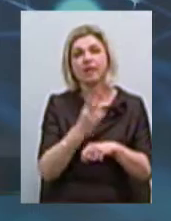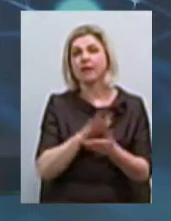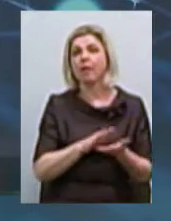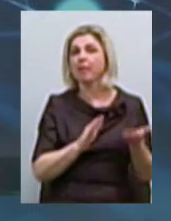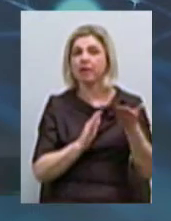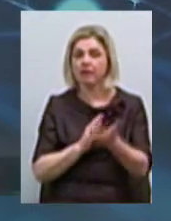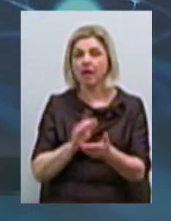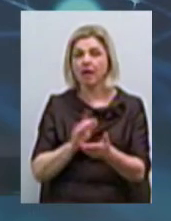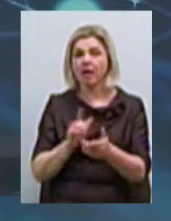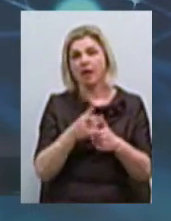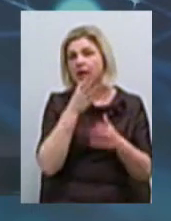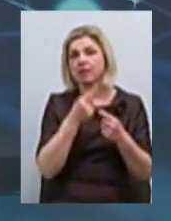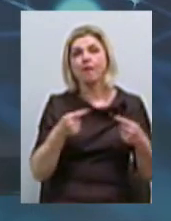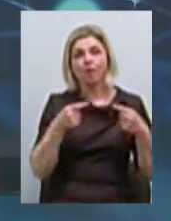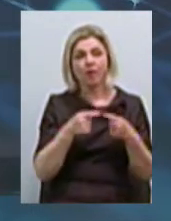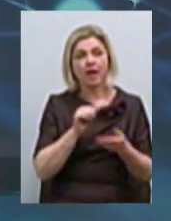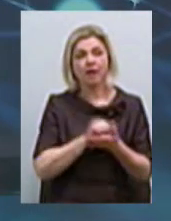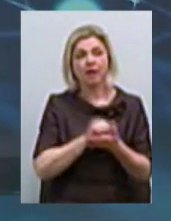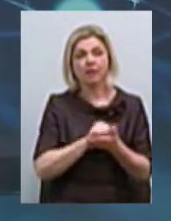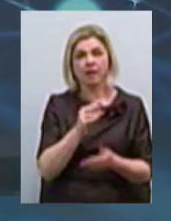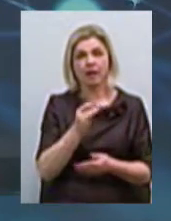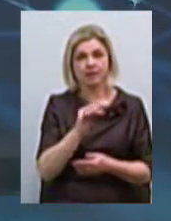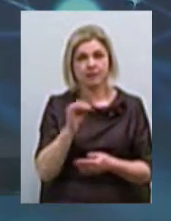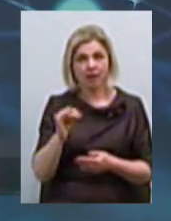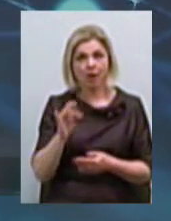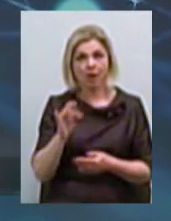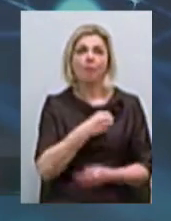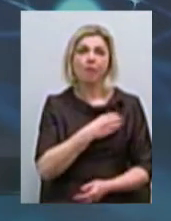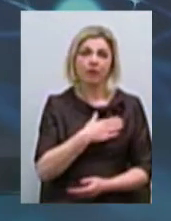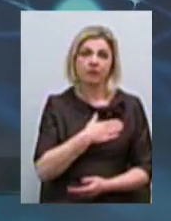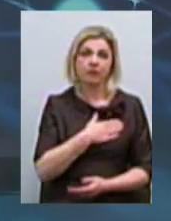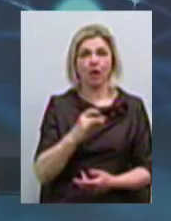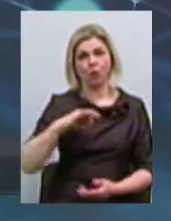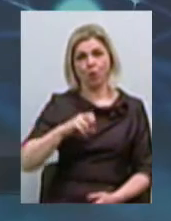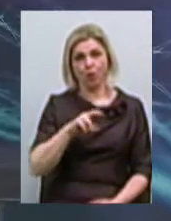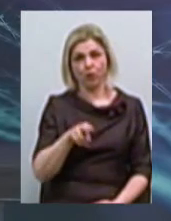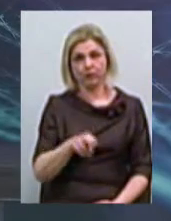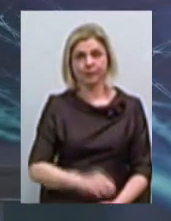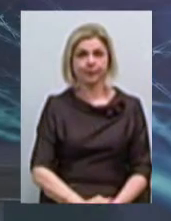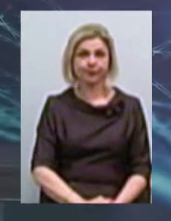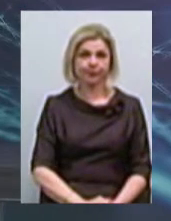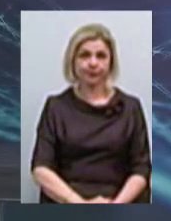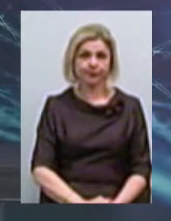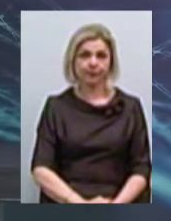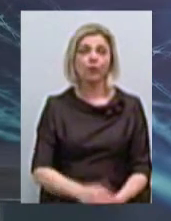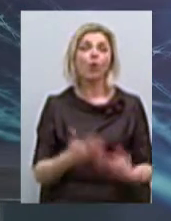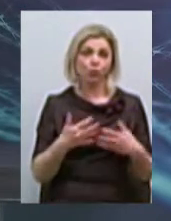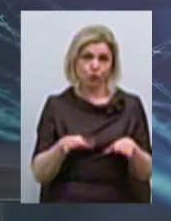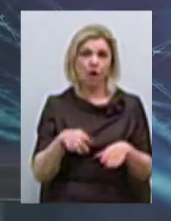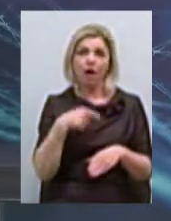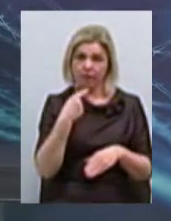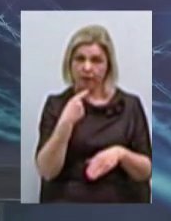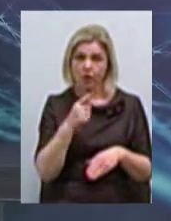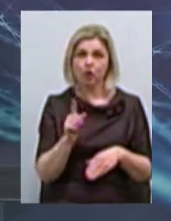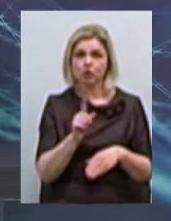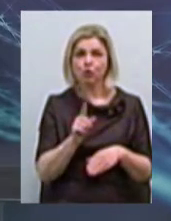або несвоєчасне подання декларації про майновий стан і доходи? Ми вже казали, що